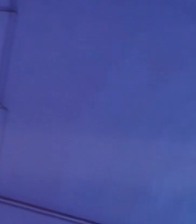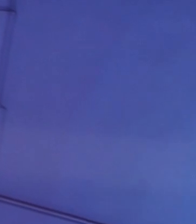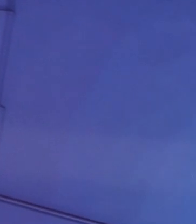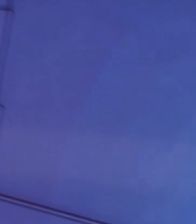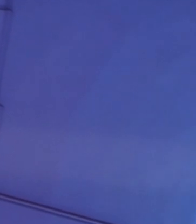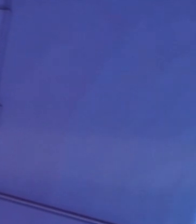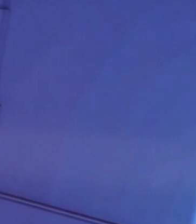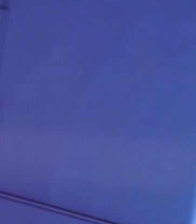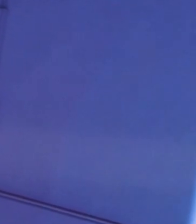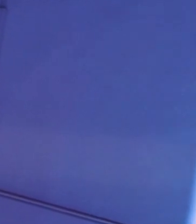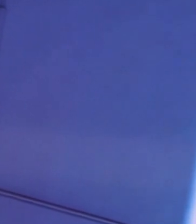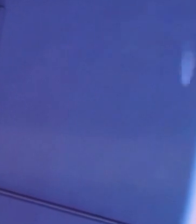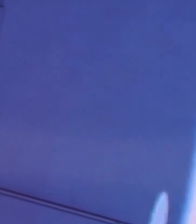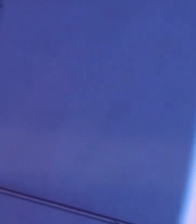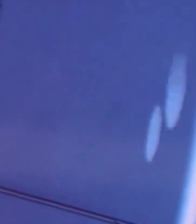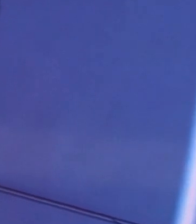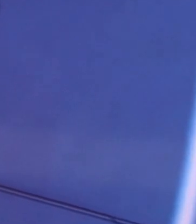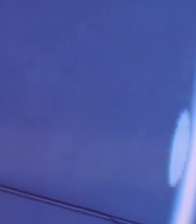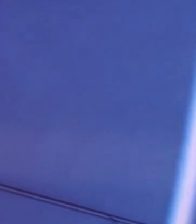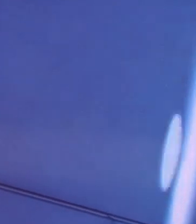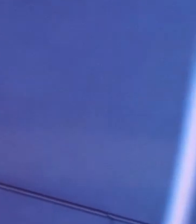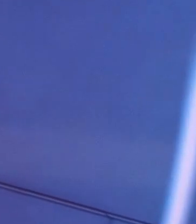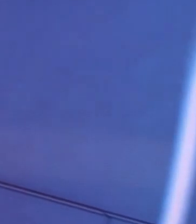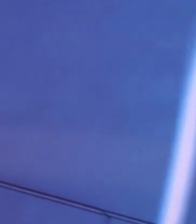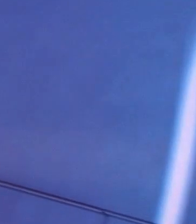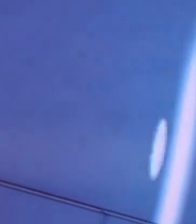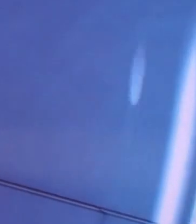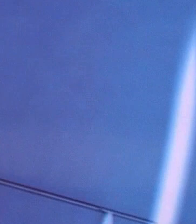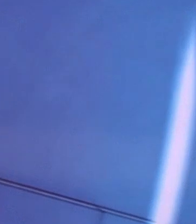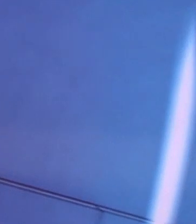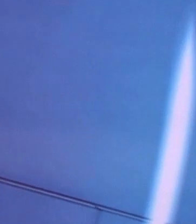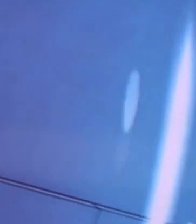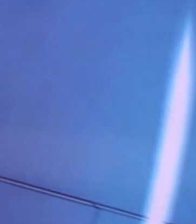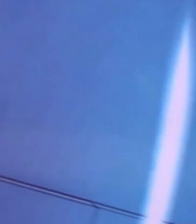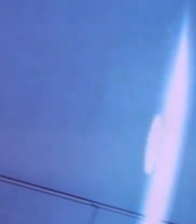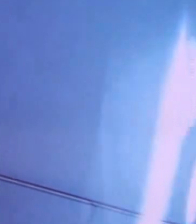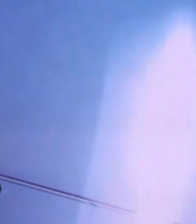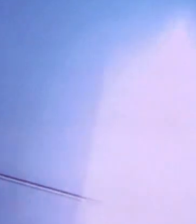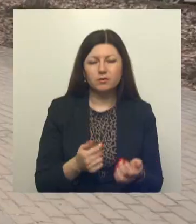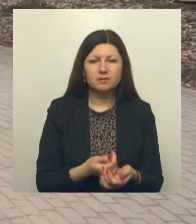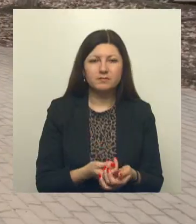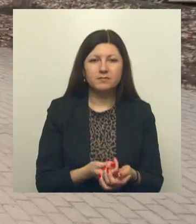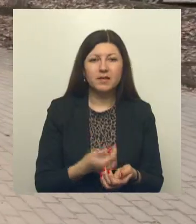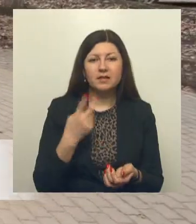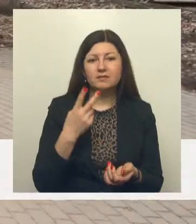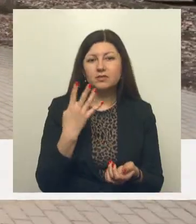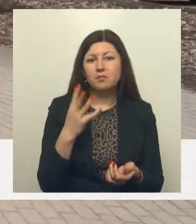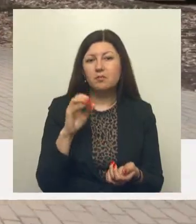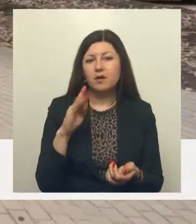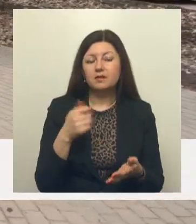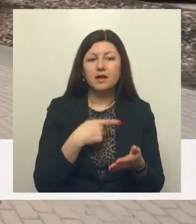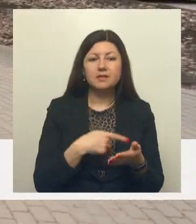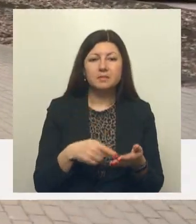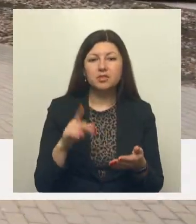белгородских мастеров в следующем сюжете нас познакомит Светлана Гмыря. Заодно немного расскажет и об истории маникюра. 24 марта